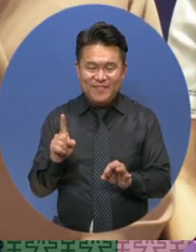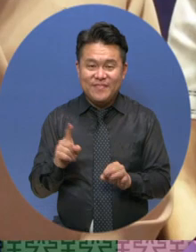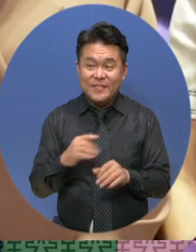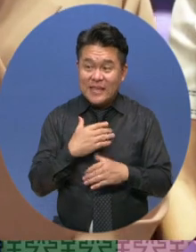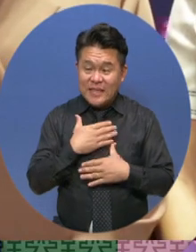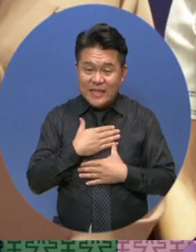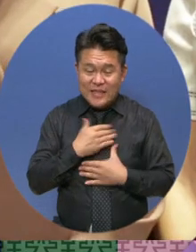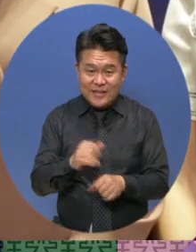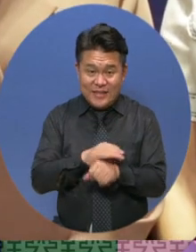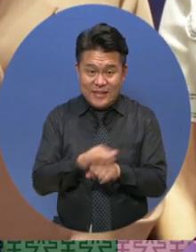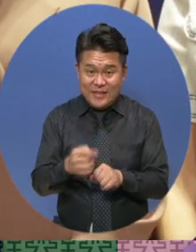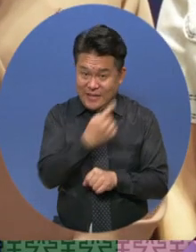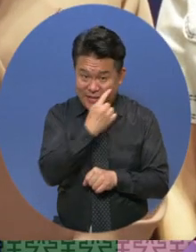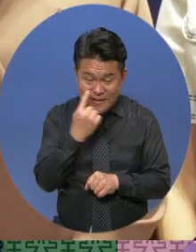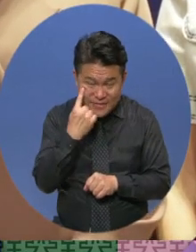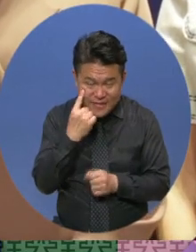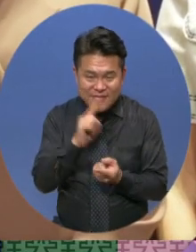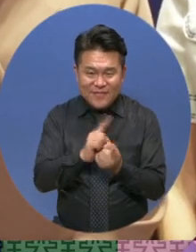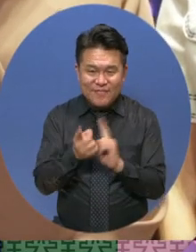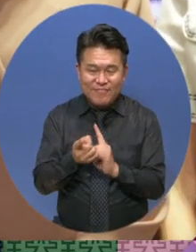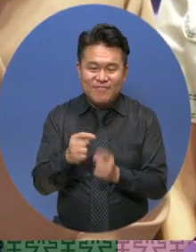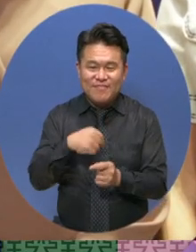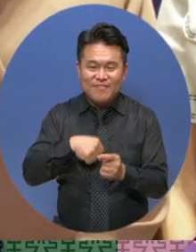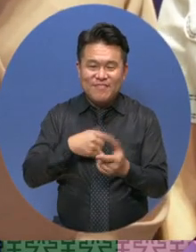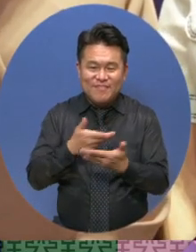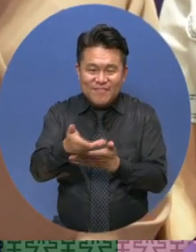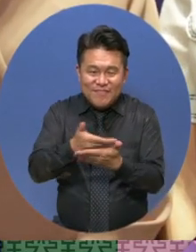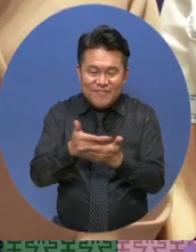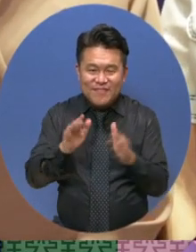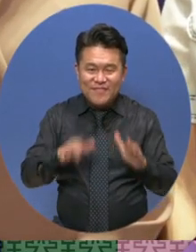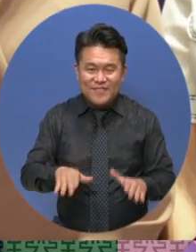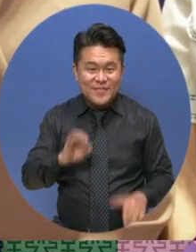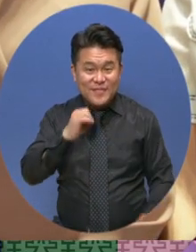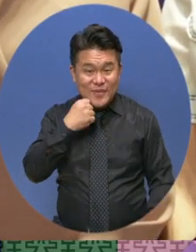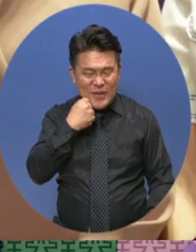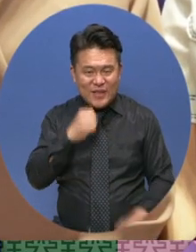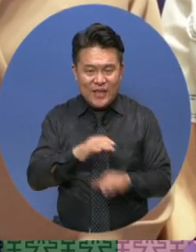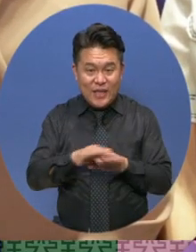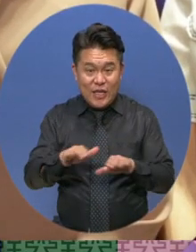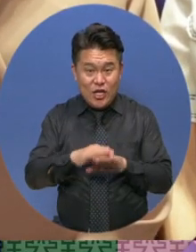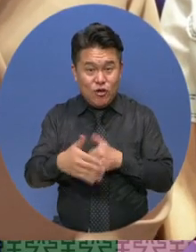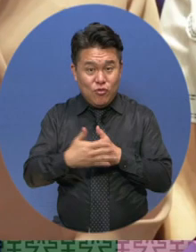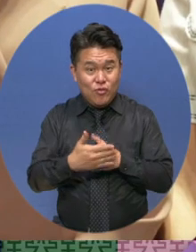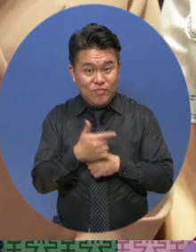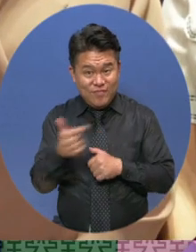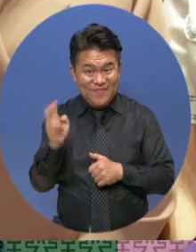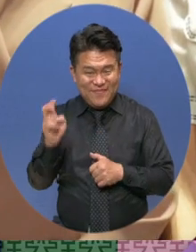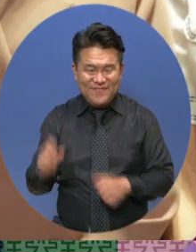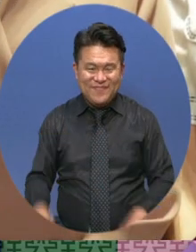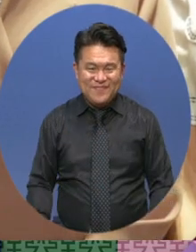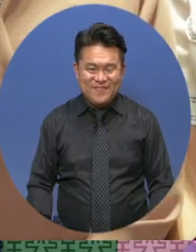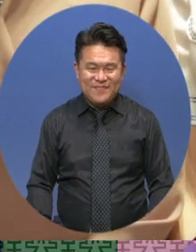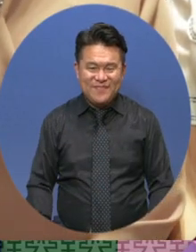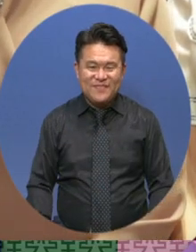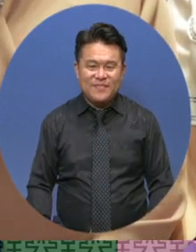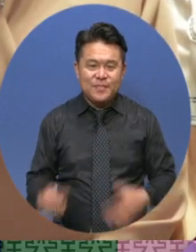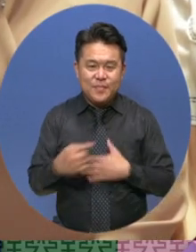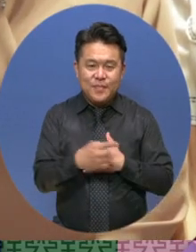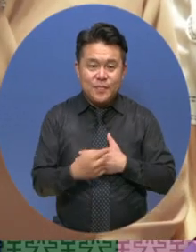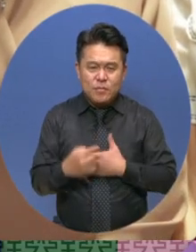안부를 확인해서 서로의 정을 나누면 현재 상황을 극복하는 데 훨씬 좋지 않을까요?